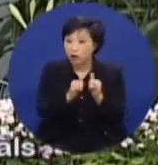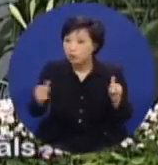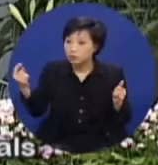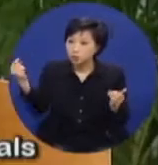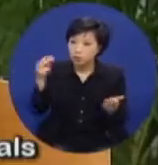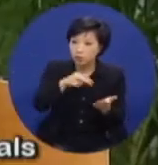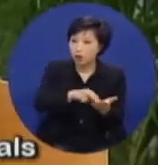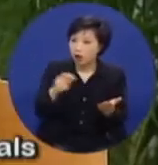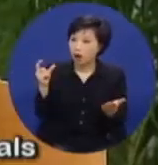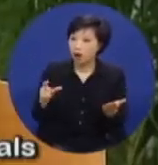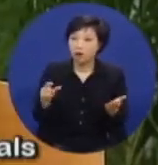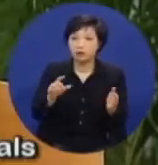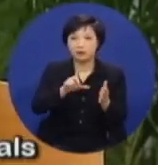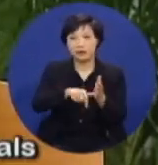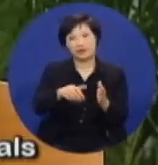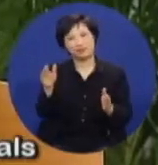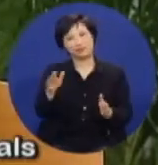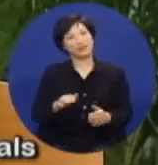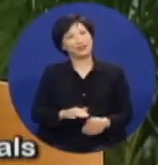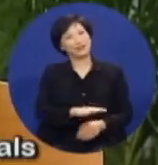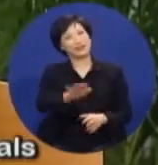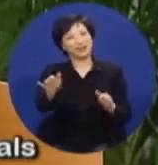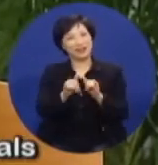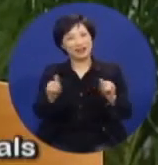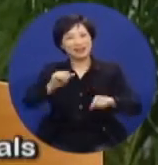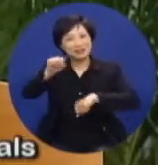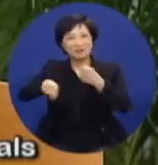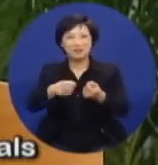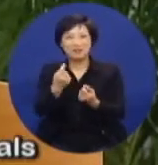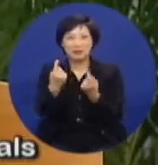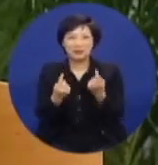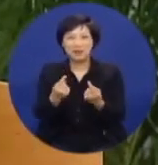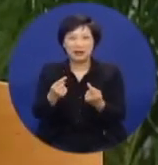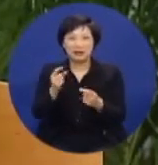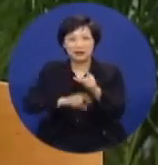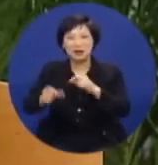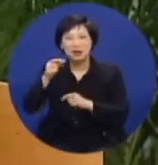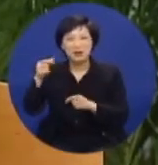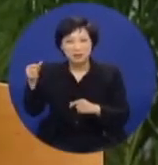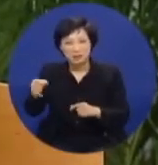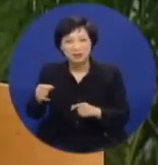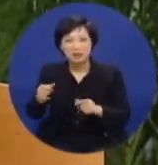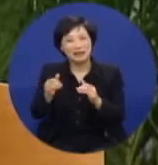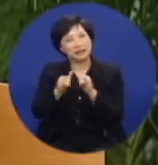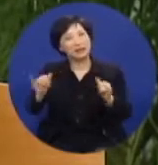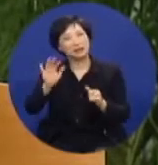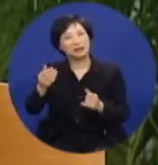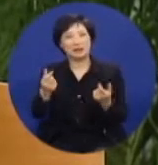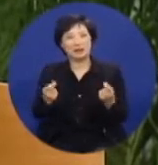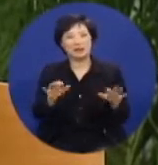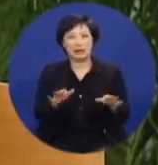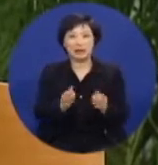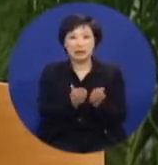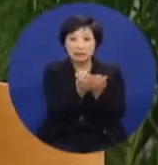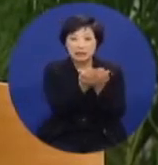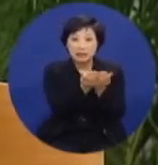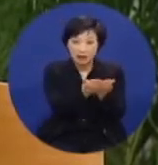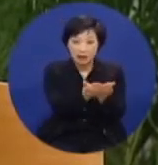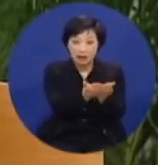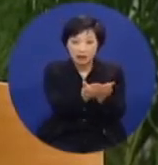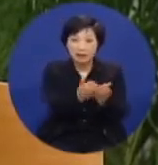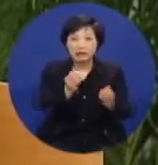와요 그때부터 우리 인간이 층만 또 못한 임란 된거 6 짐승은 패한 에투 하고